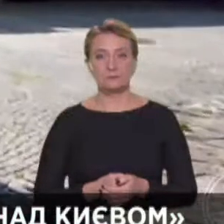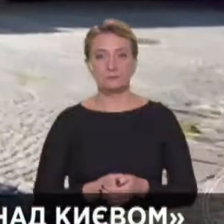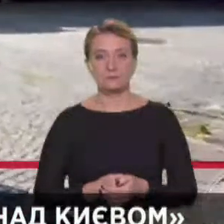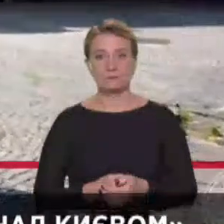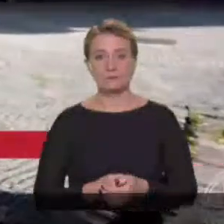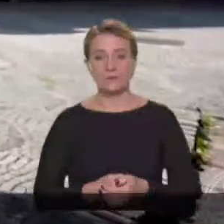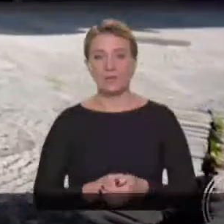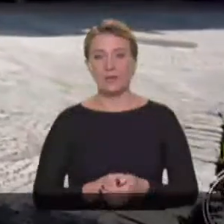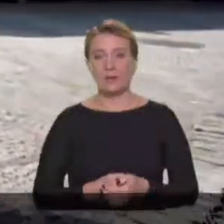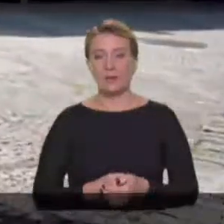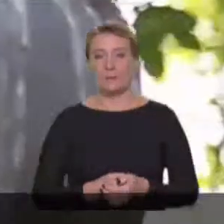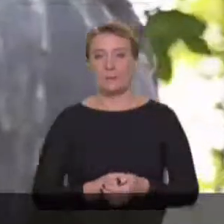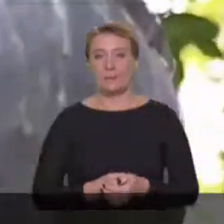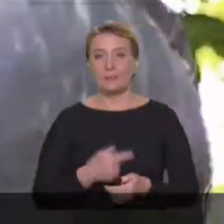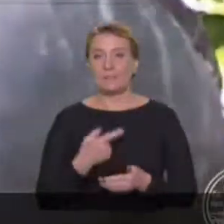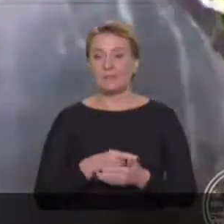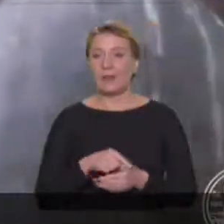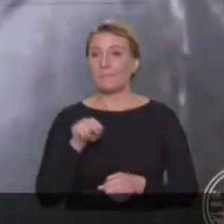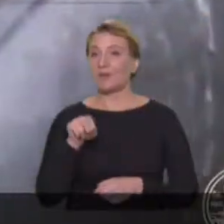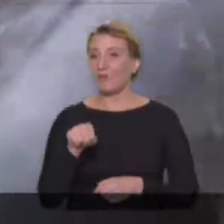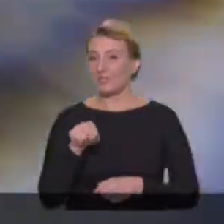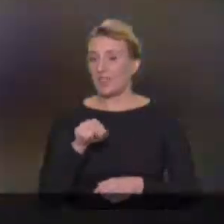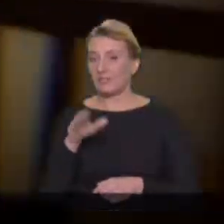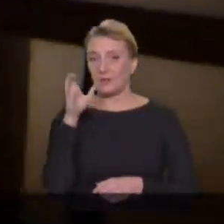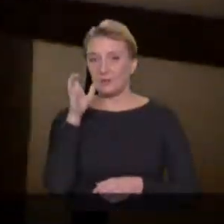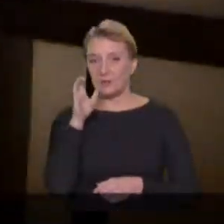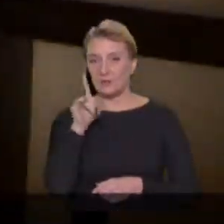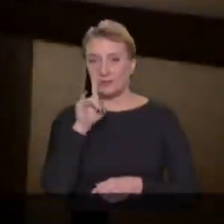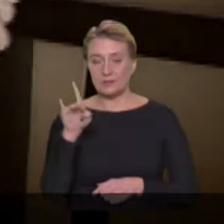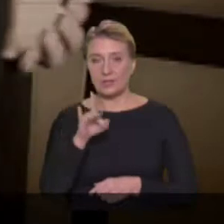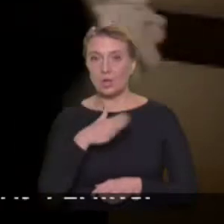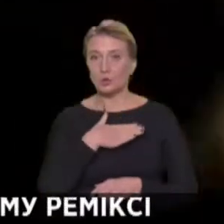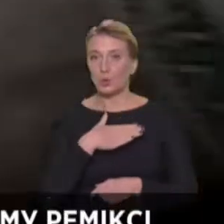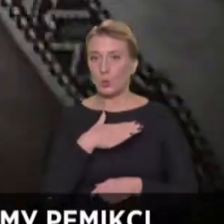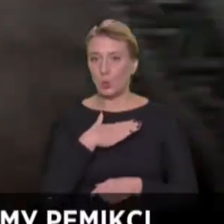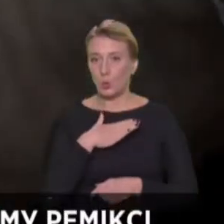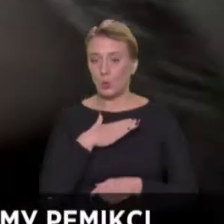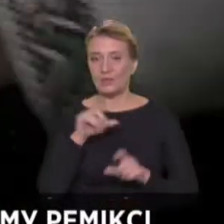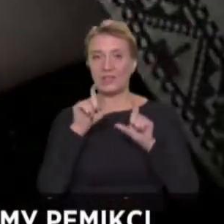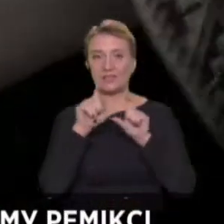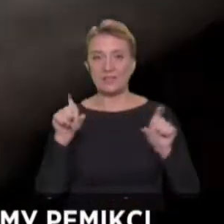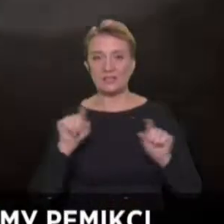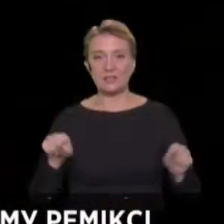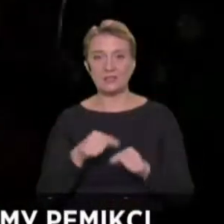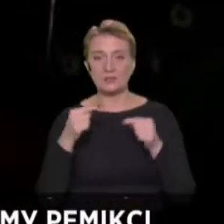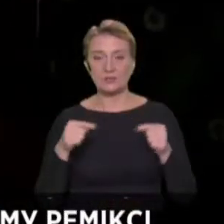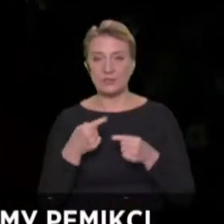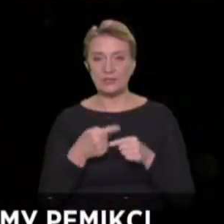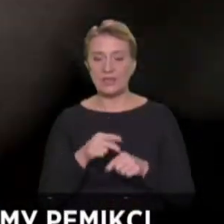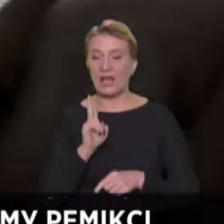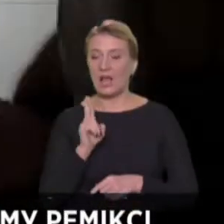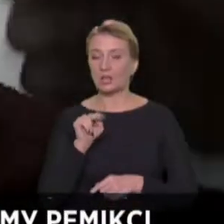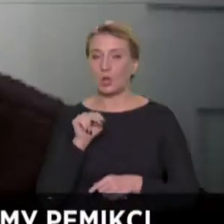Православна освіта – явище особливе. Ще у часи Петра Могили духовні заклади створювалися як осередки опору католицької